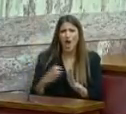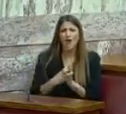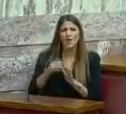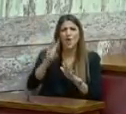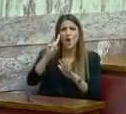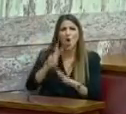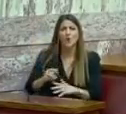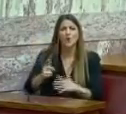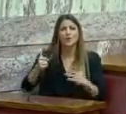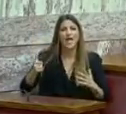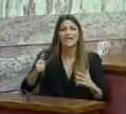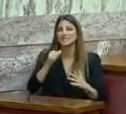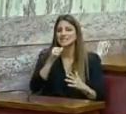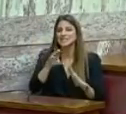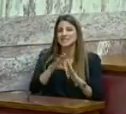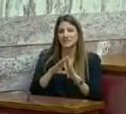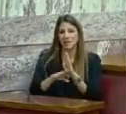Συντάγματος. Τότε